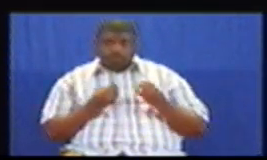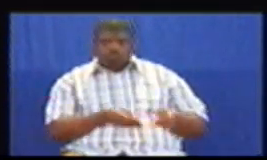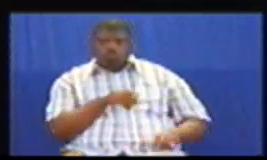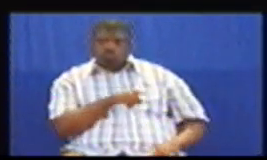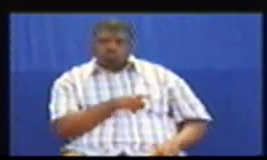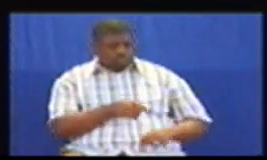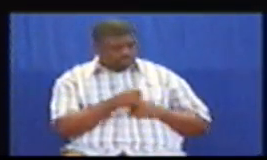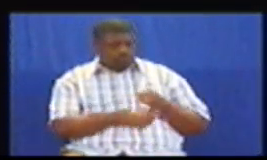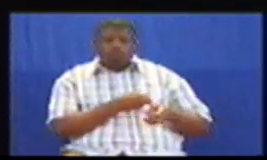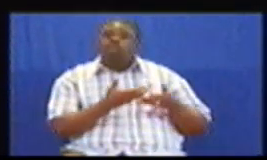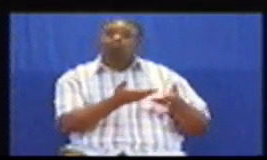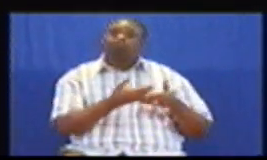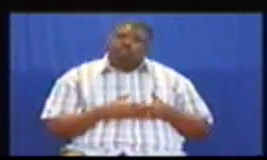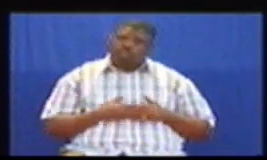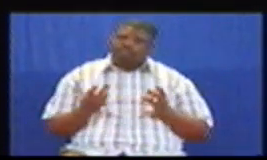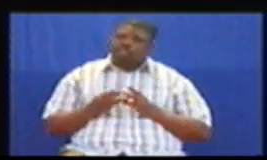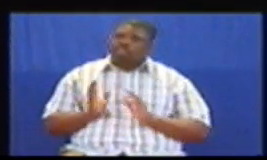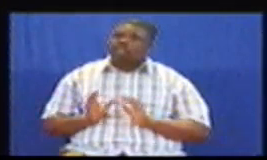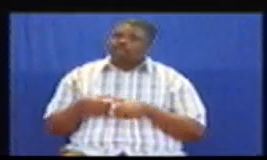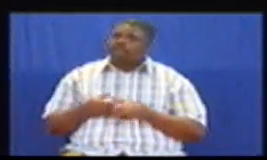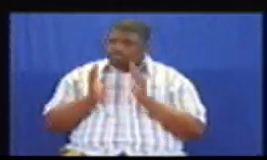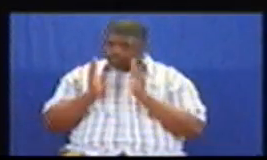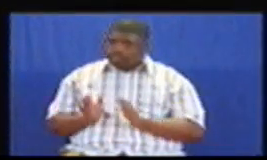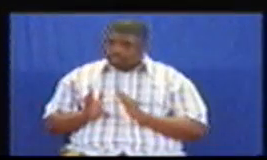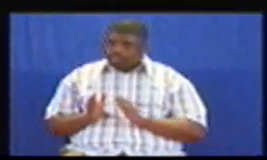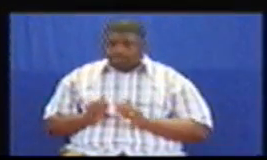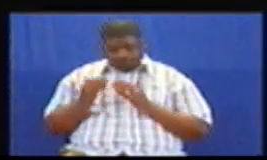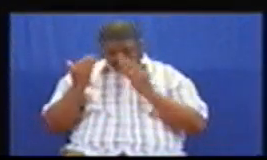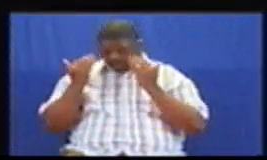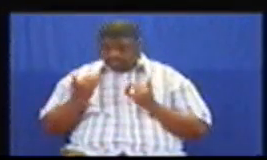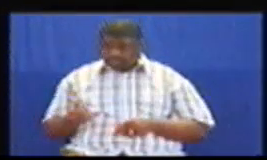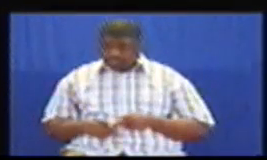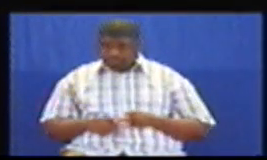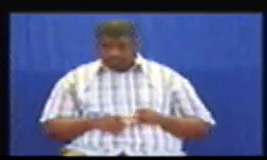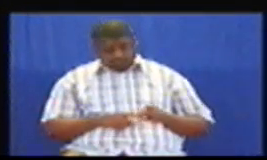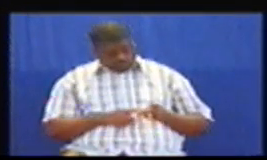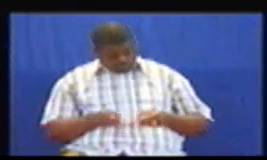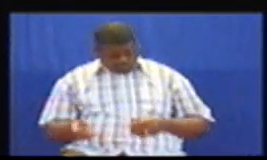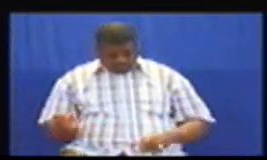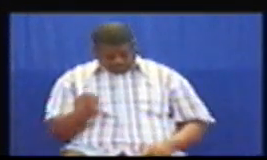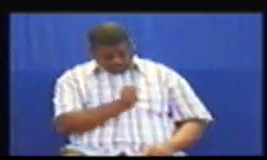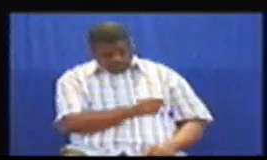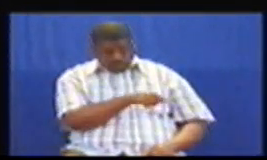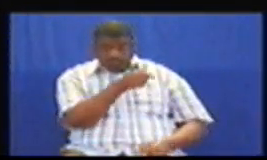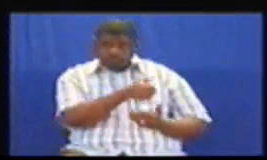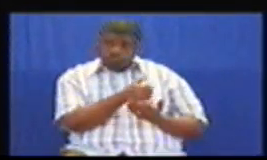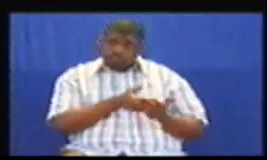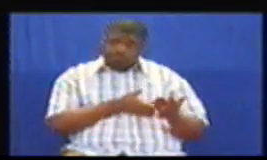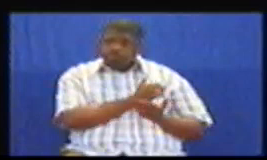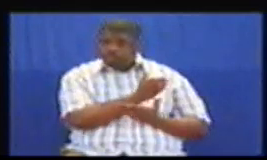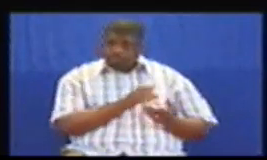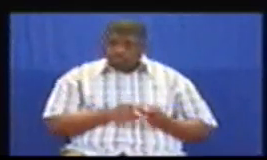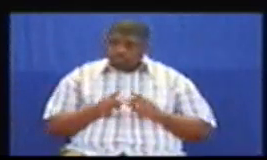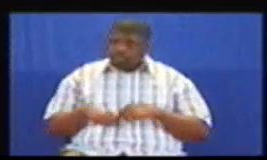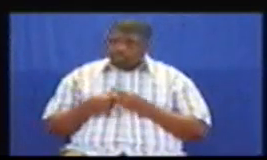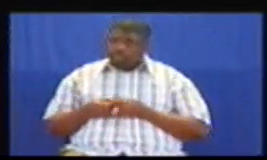hatua zimechukuliwa. Lakini zipo pia kamati za maadili kwa ajili ya majaji, kuna malalamiko yamepelekwa huko, maamuzi yamepitishwa. Lakini